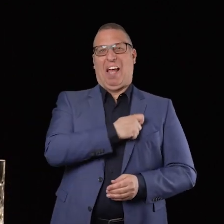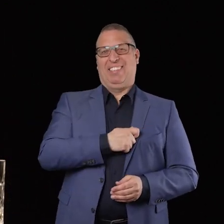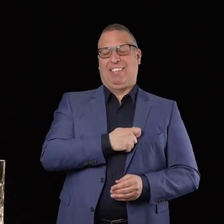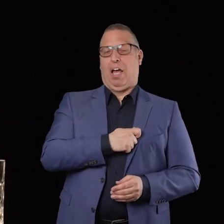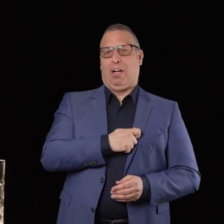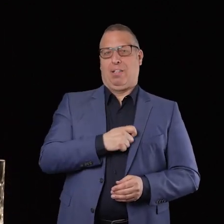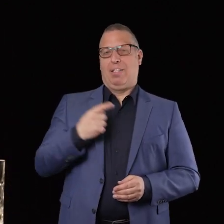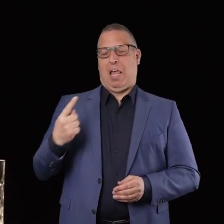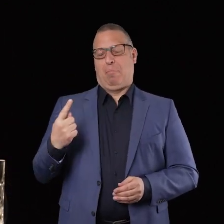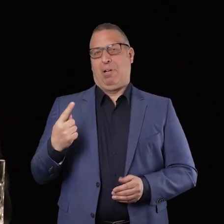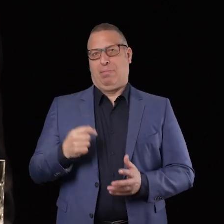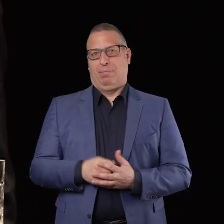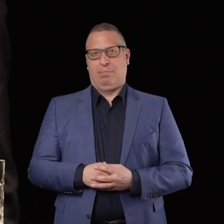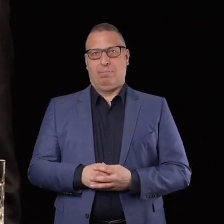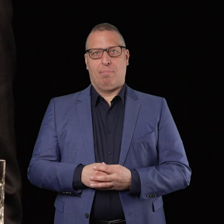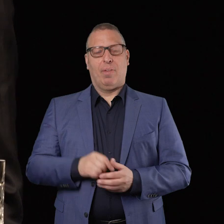Schweizer war.